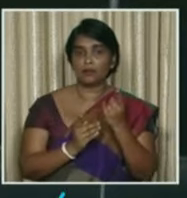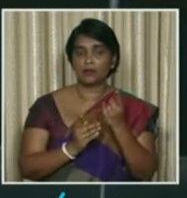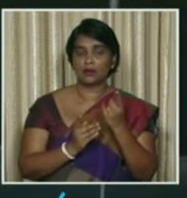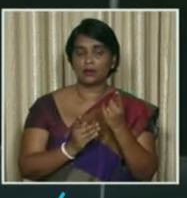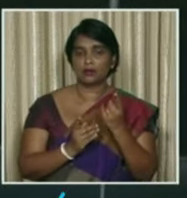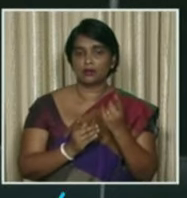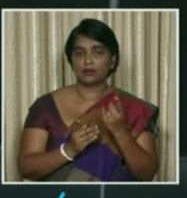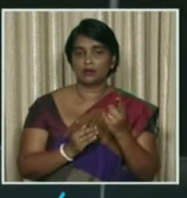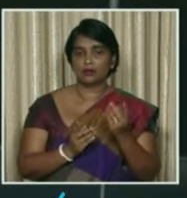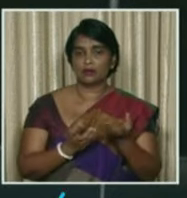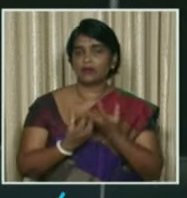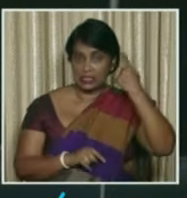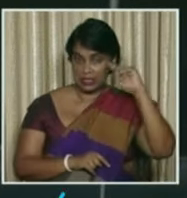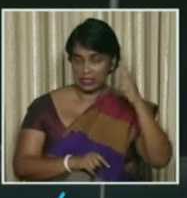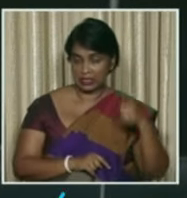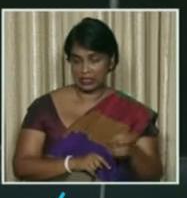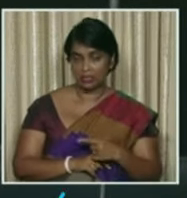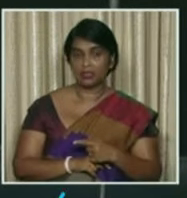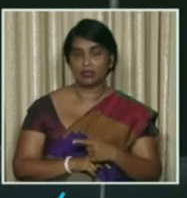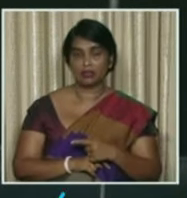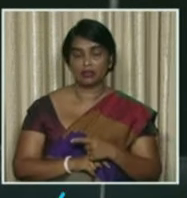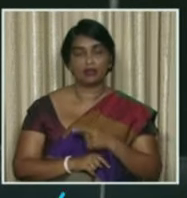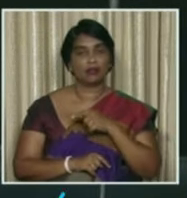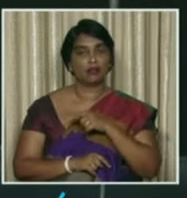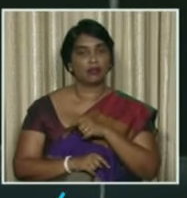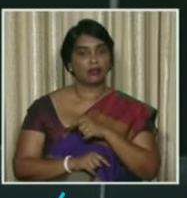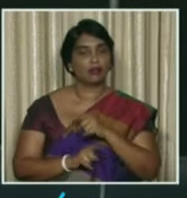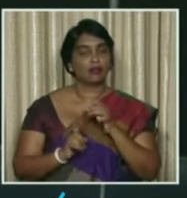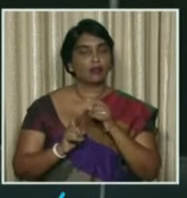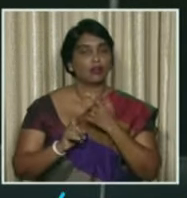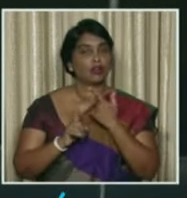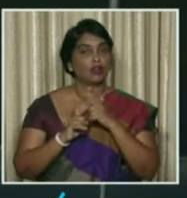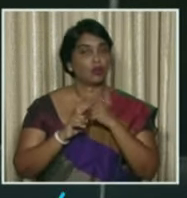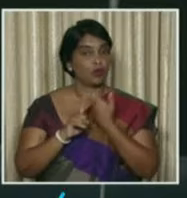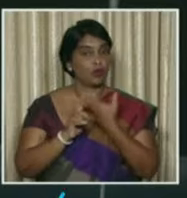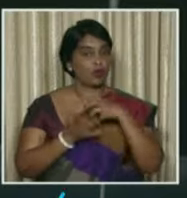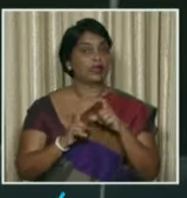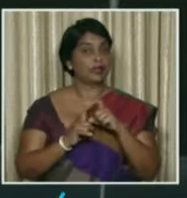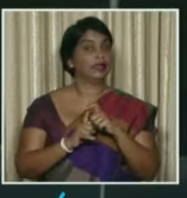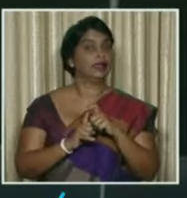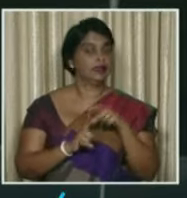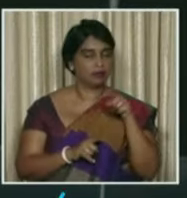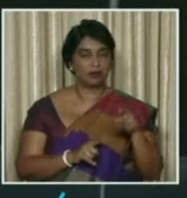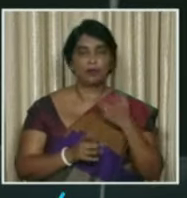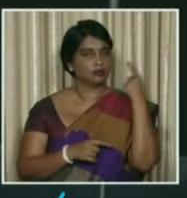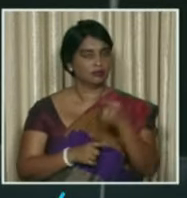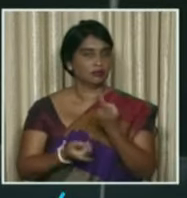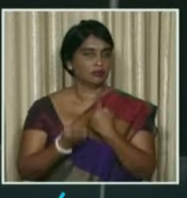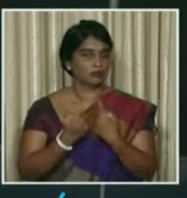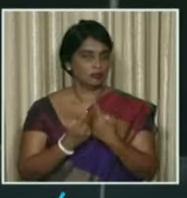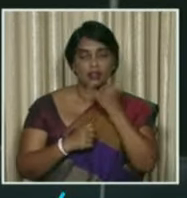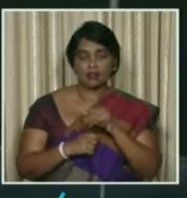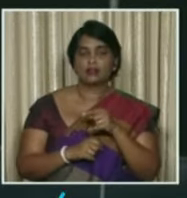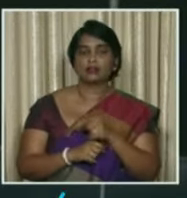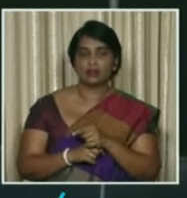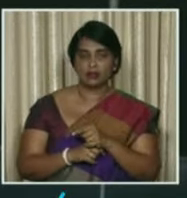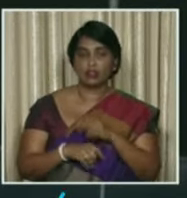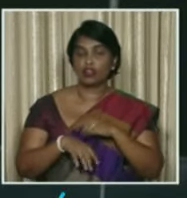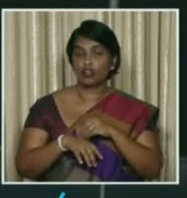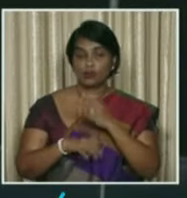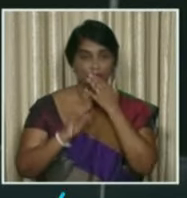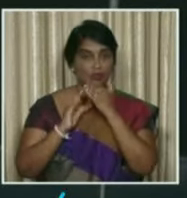කැවීම සම්බන්ධයෙන් ප්‍රවෘත්තියක් තිබුණා. පස්වාගේ කොට්ටාස අධ්‍යාපන අධ්‍යක්ෂක මගින් මූලික පරීක්ෂණයක් පවත්වා ඇත.